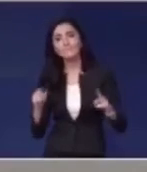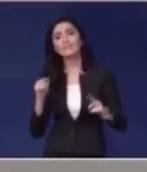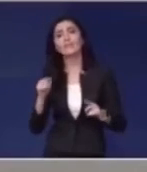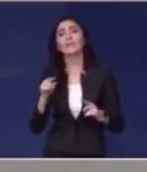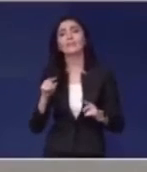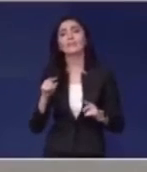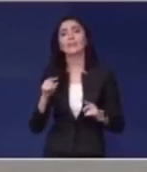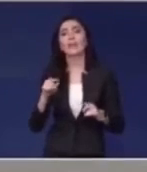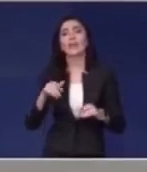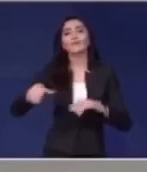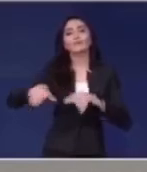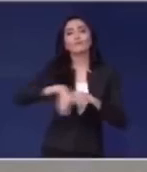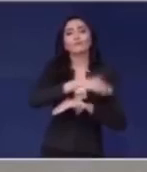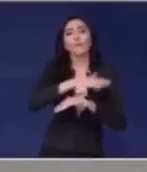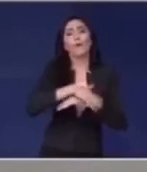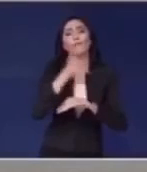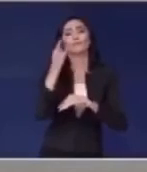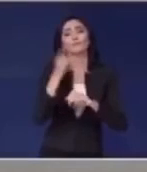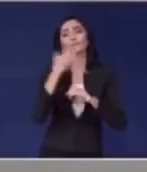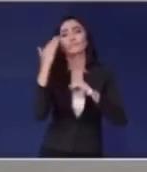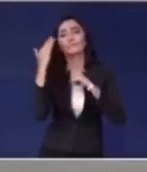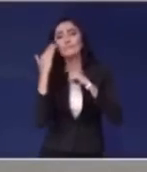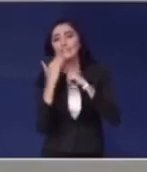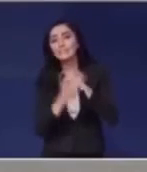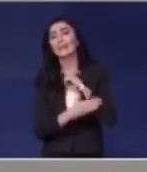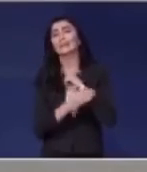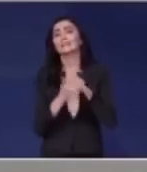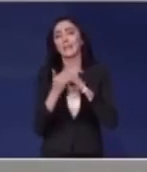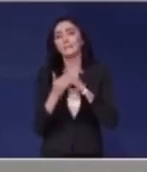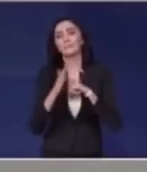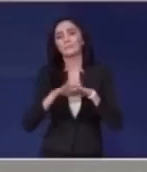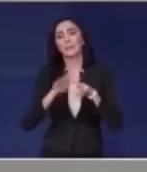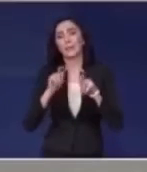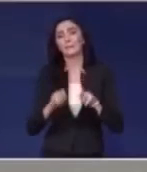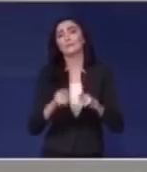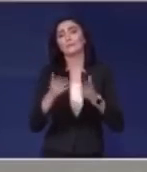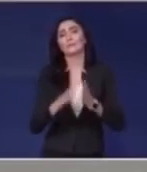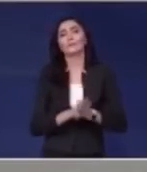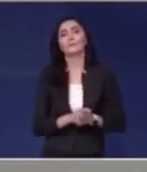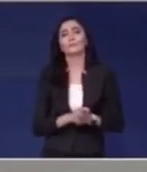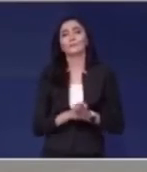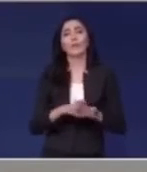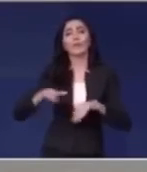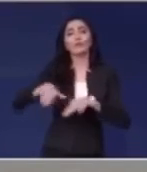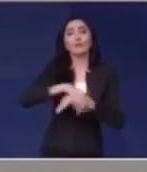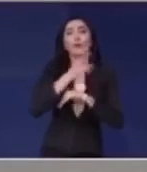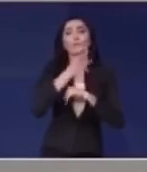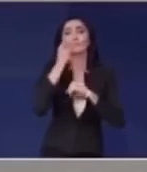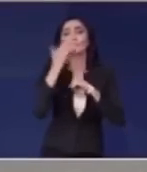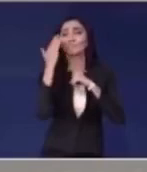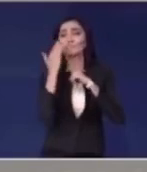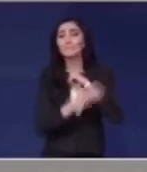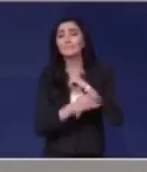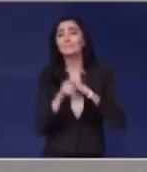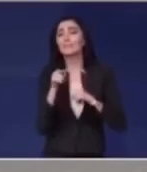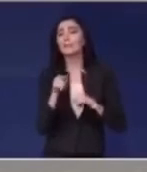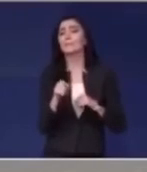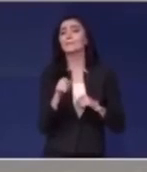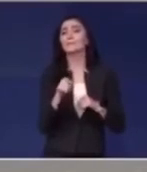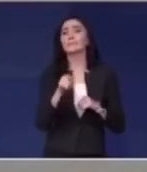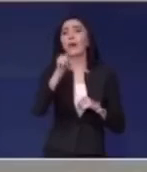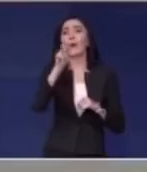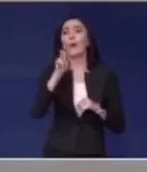yine sokağa çıkma sınırlandırması uygulanacak sokağa çıkma kısıtlamasının